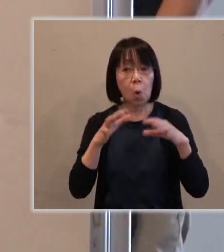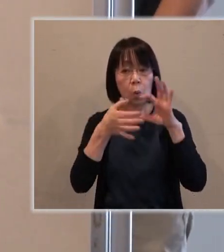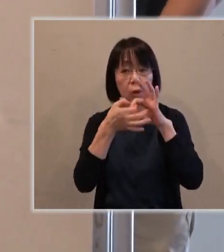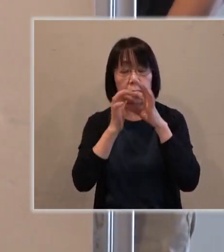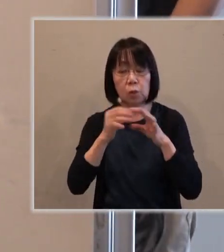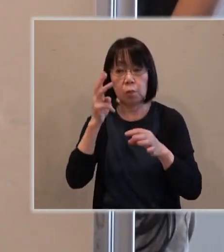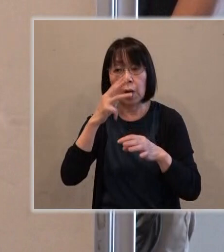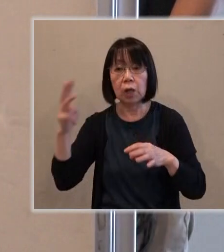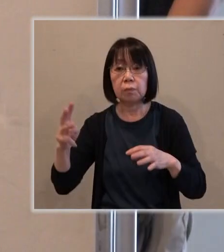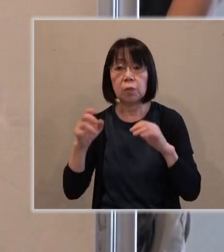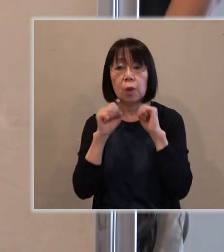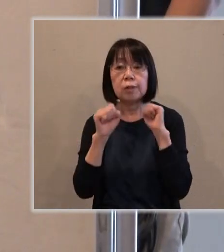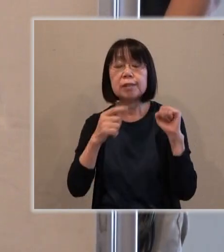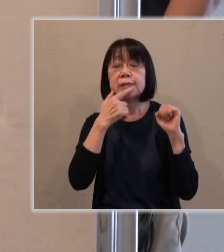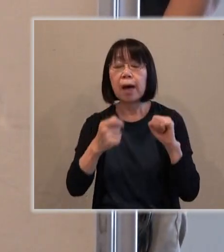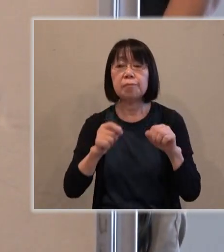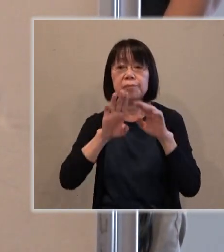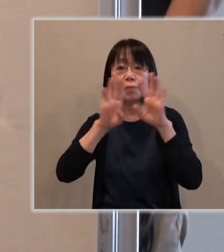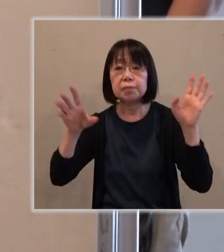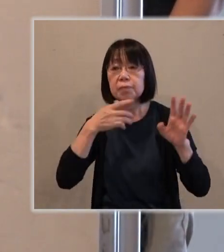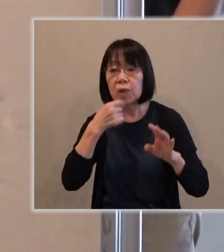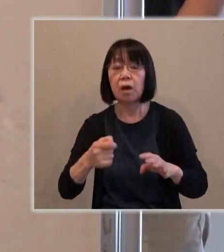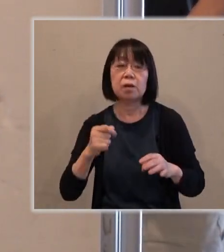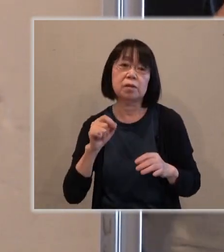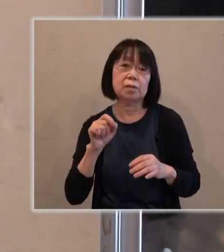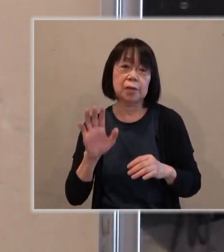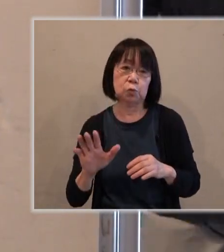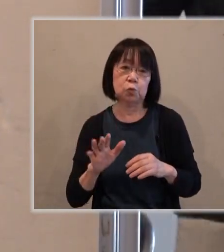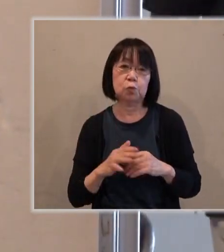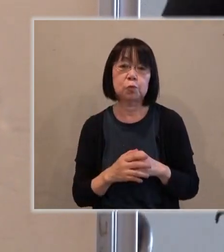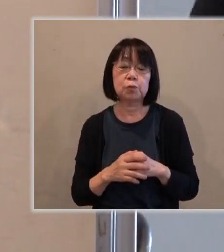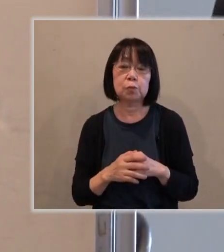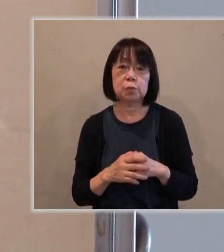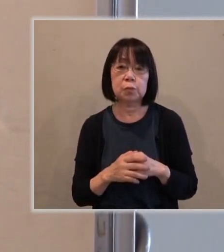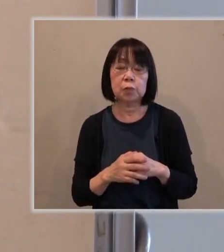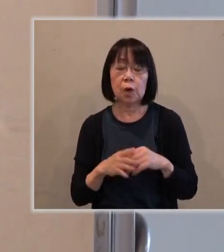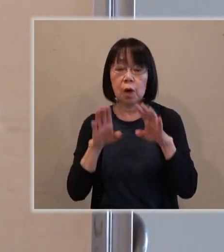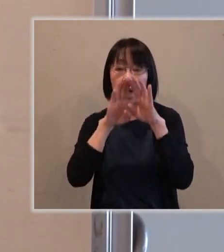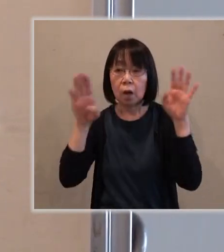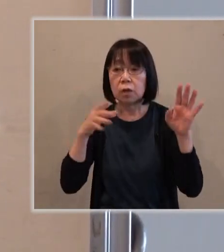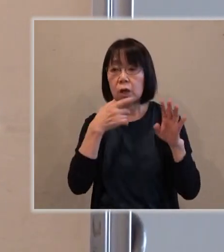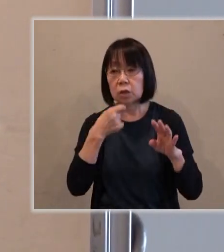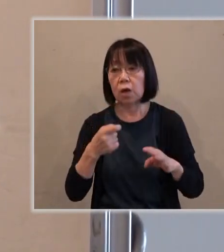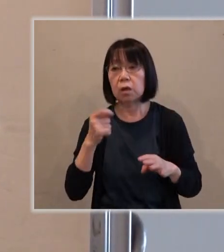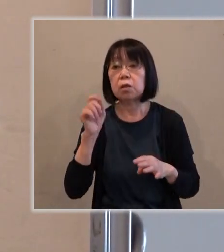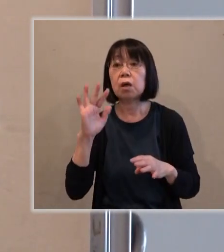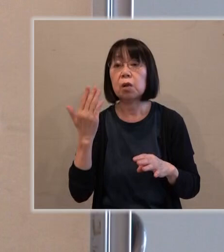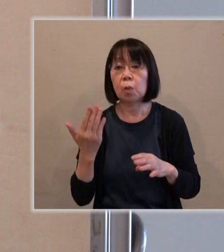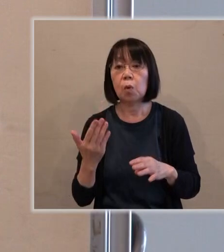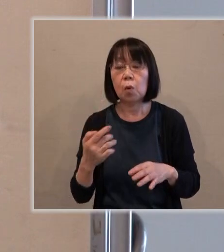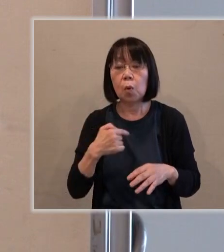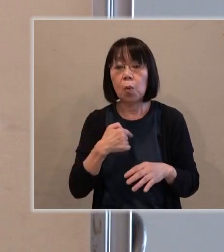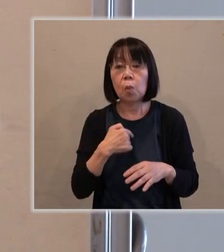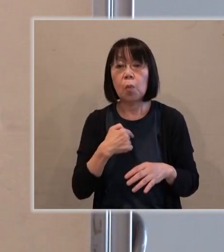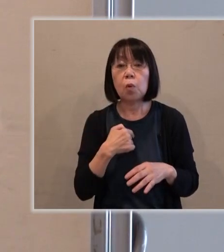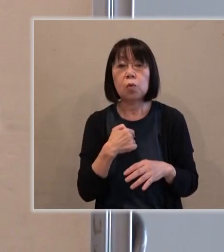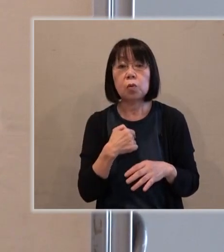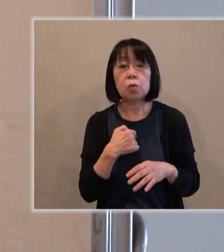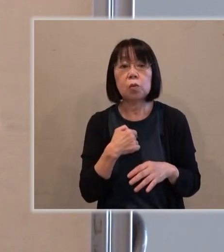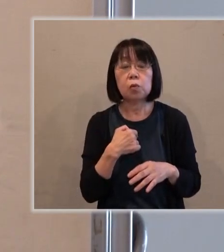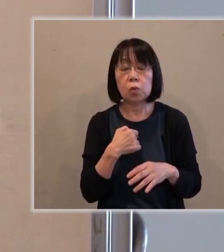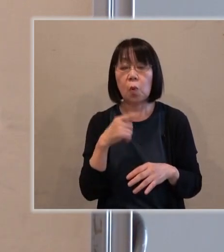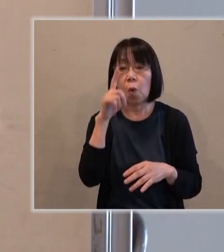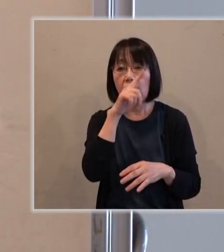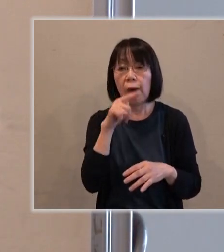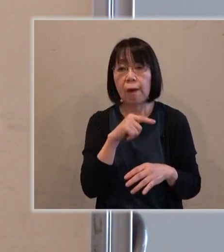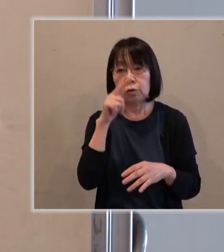ピック開催したいです開催したいです。で、まあ、開催したいんですけれども、まあ、僕の領域が、まあ、SNS と